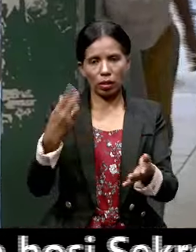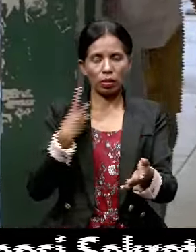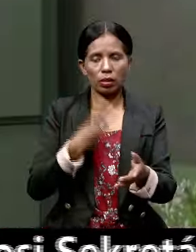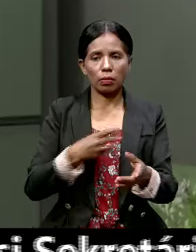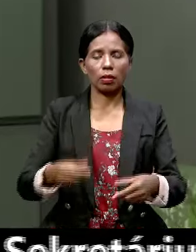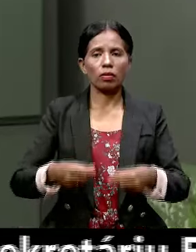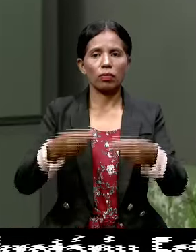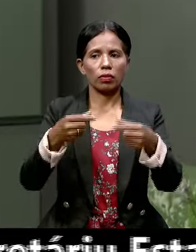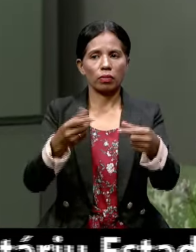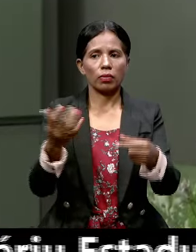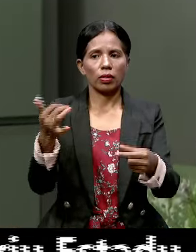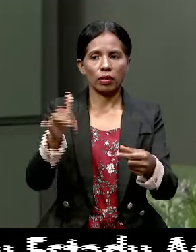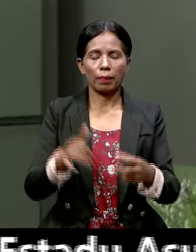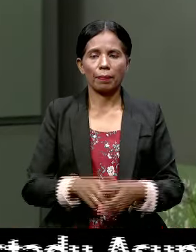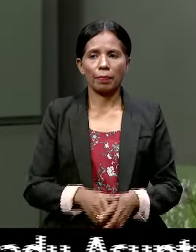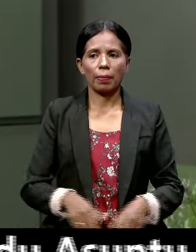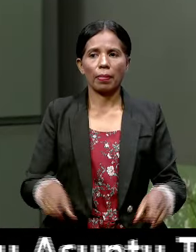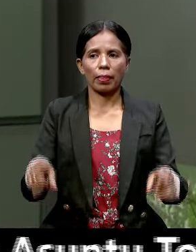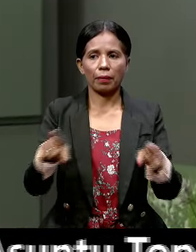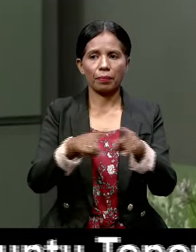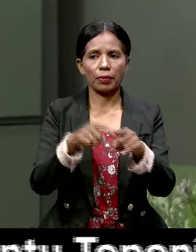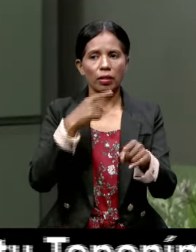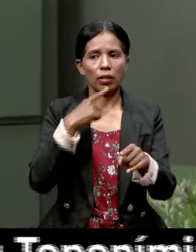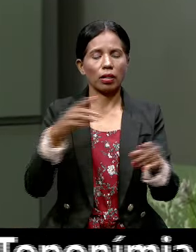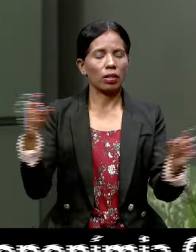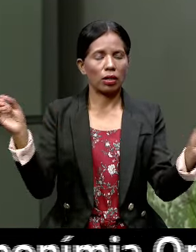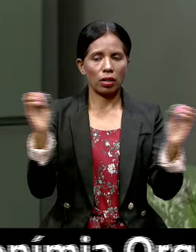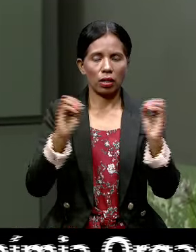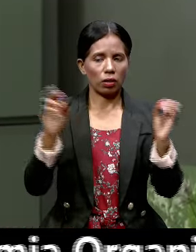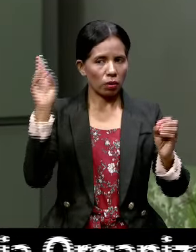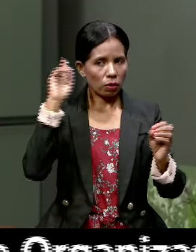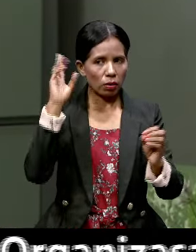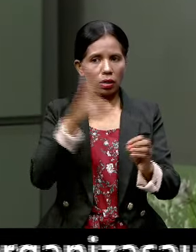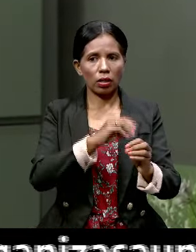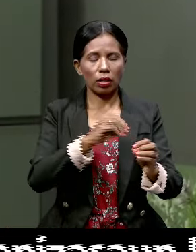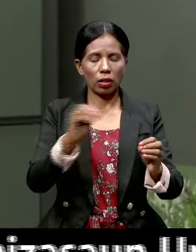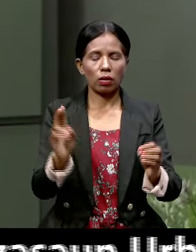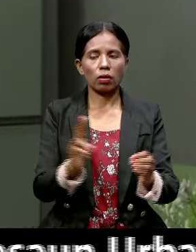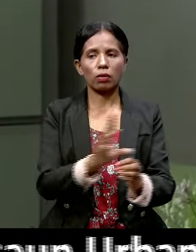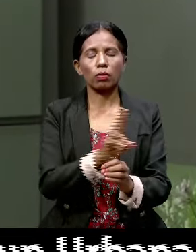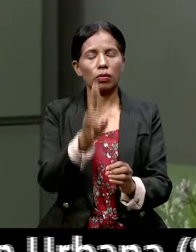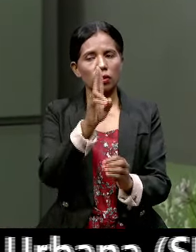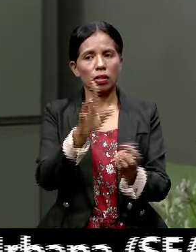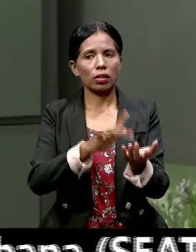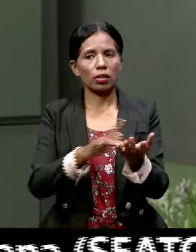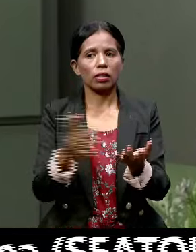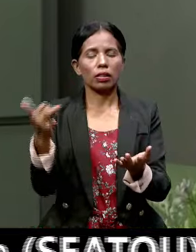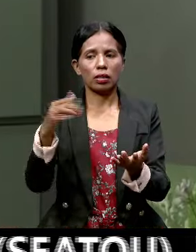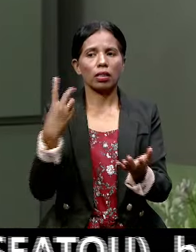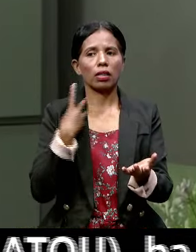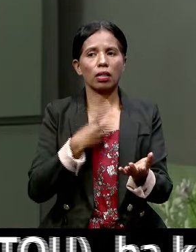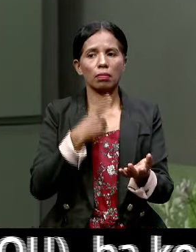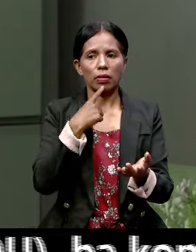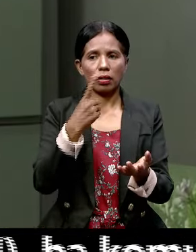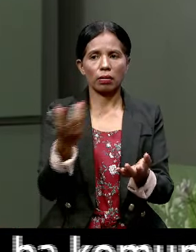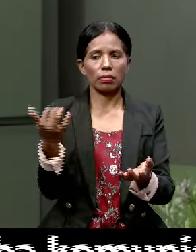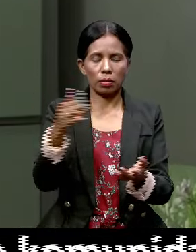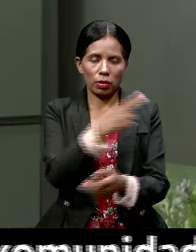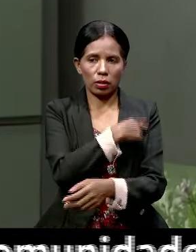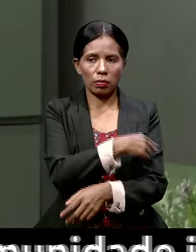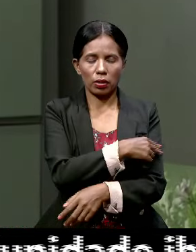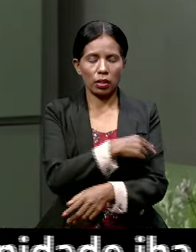sira ani sana nembak mak dihan lakoi doni dan akara captopril doni daru mas sira ami bele referi mas ba hospital